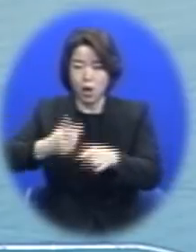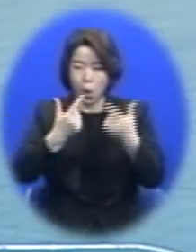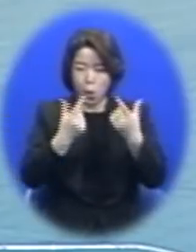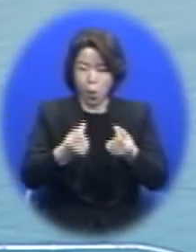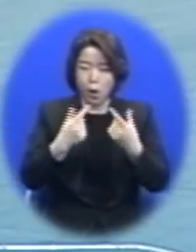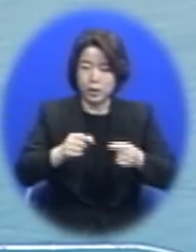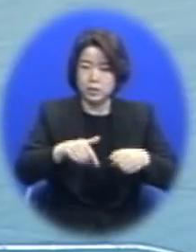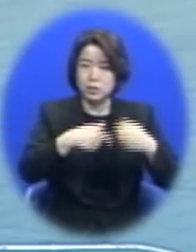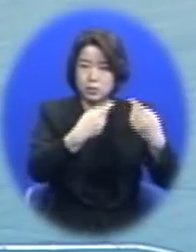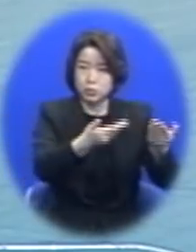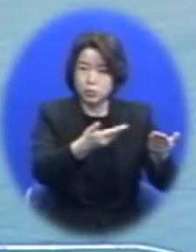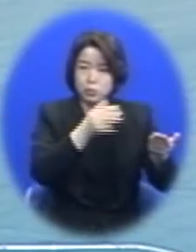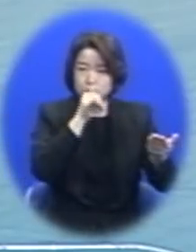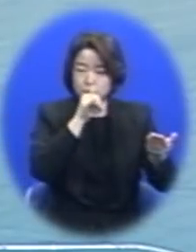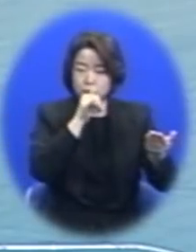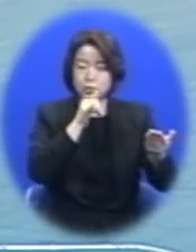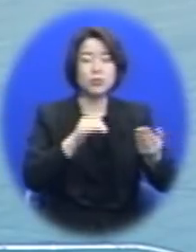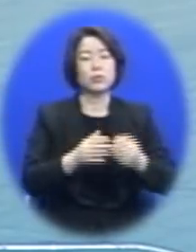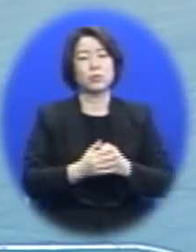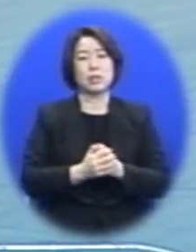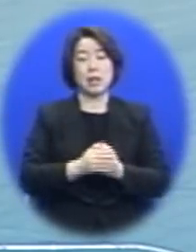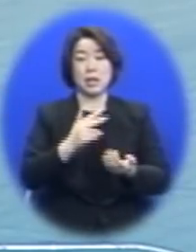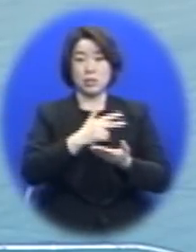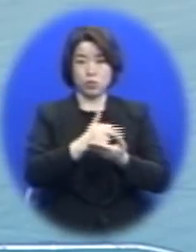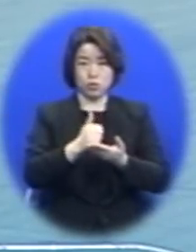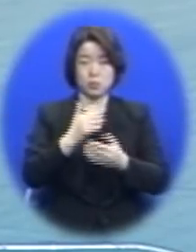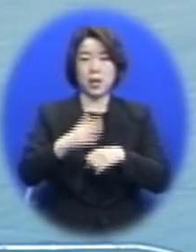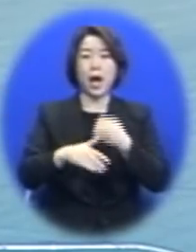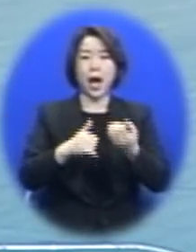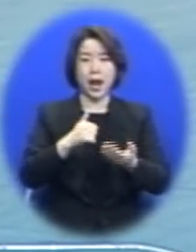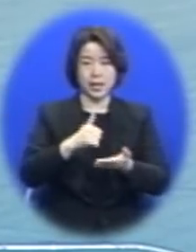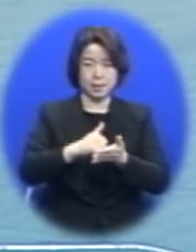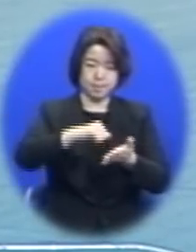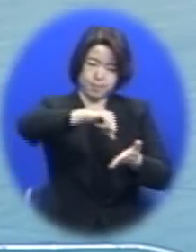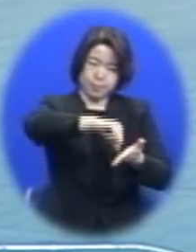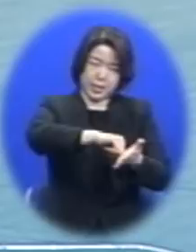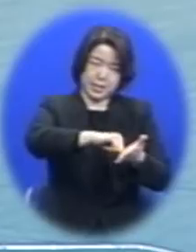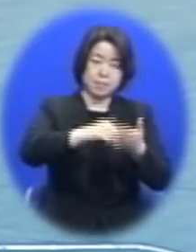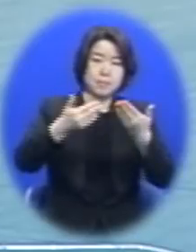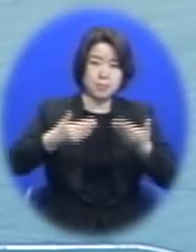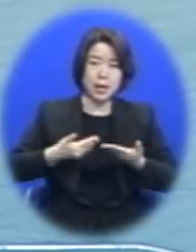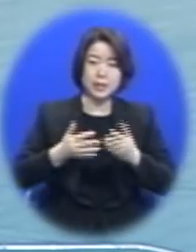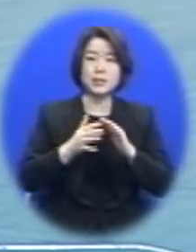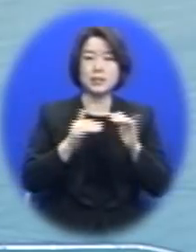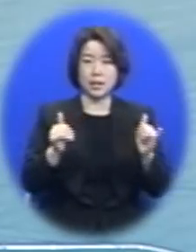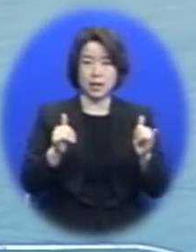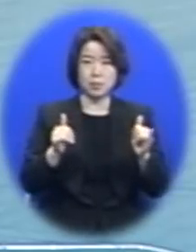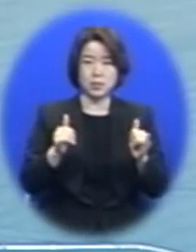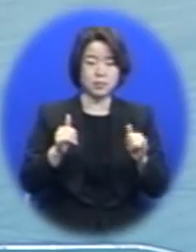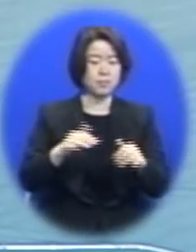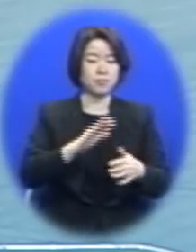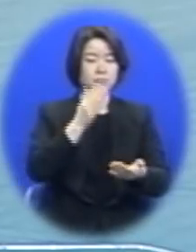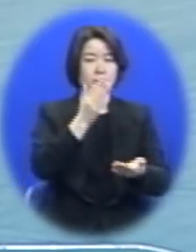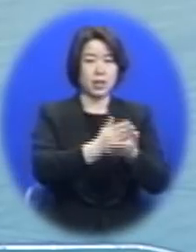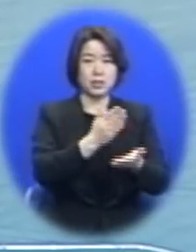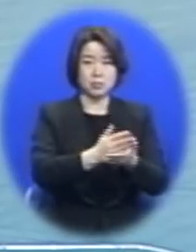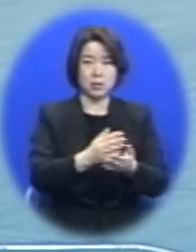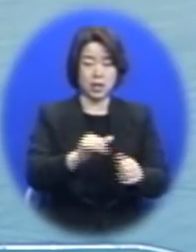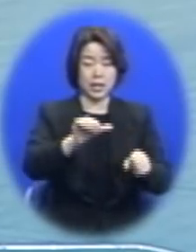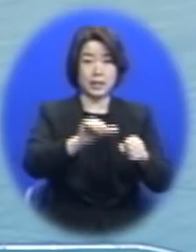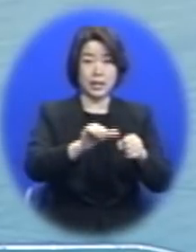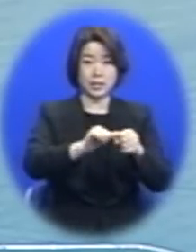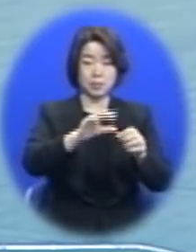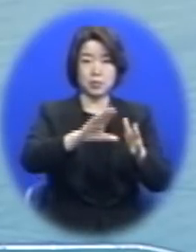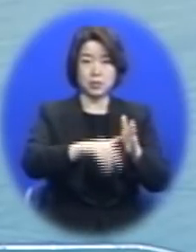되는 건 아닙니다 주님이 하나님의 인을 맞은 자는 건드리지 마라 다섯번째 재앙을 때 그렇게